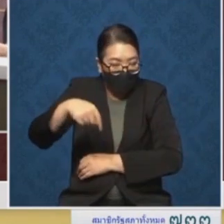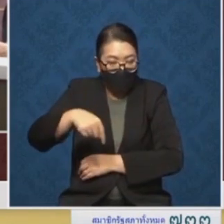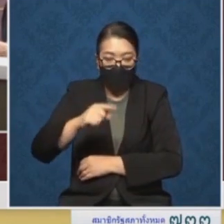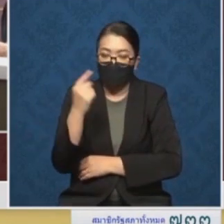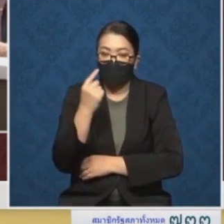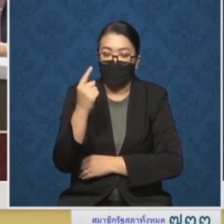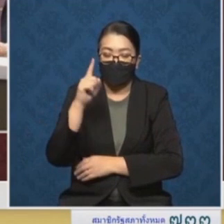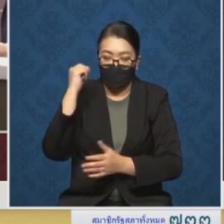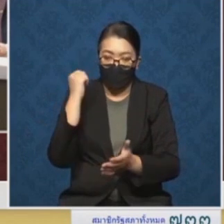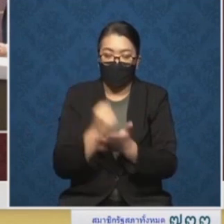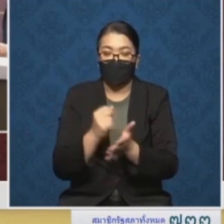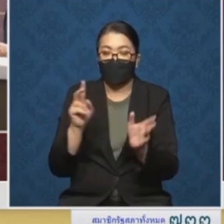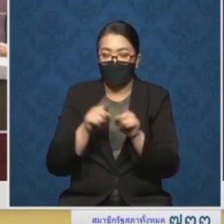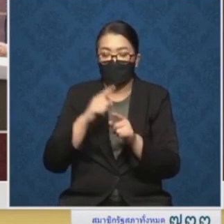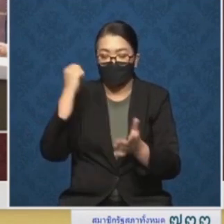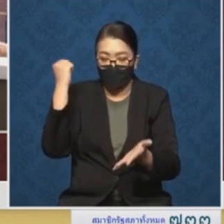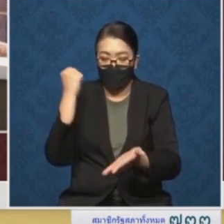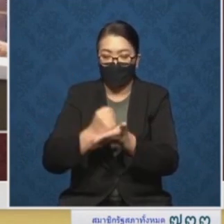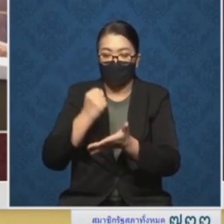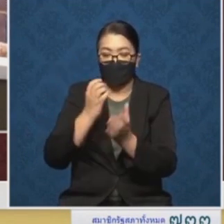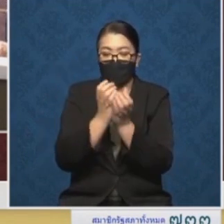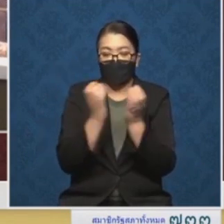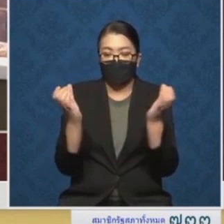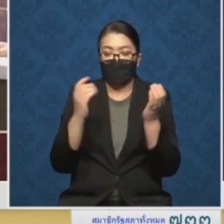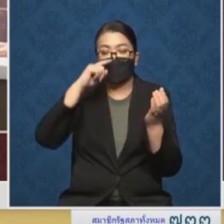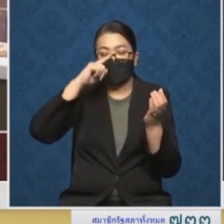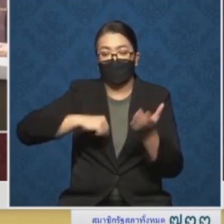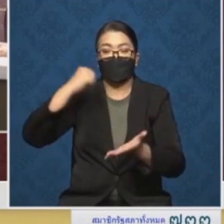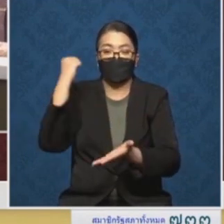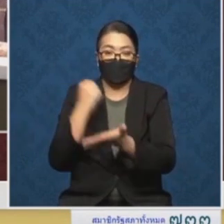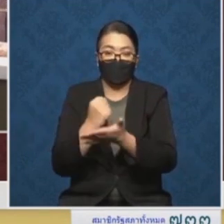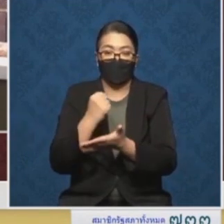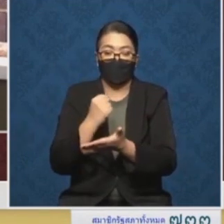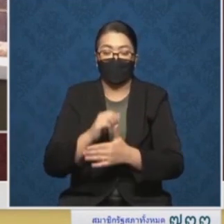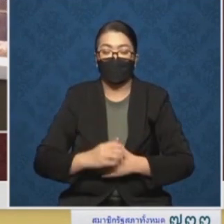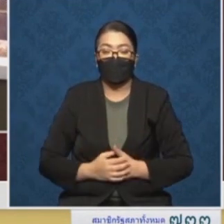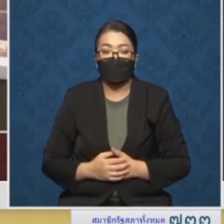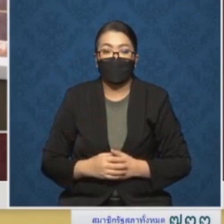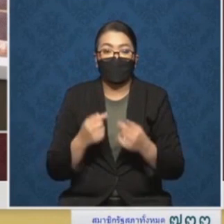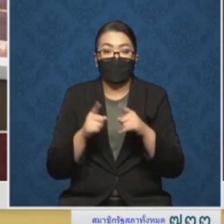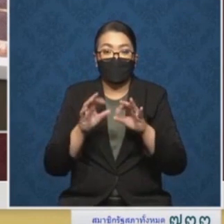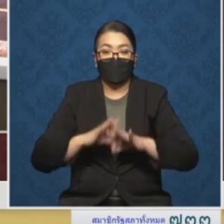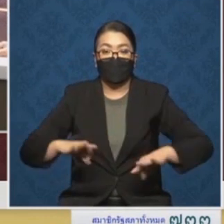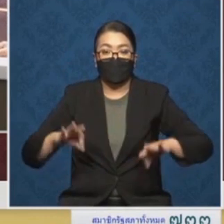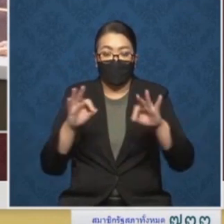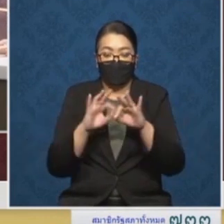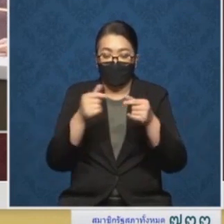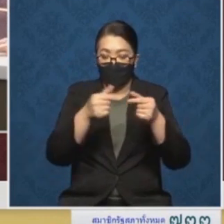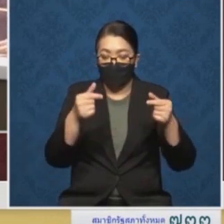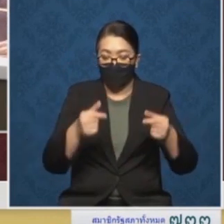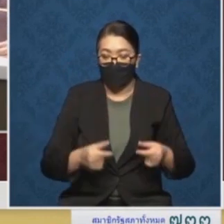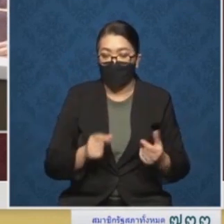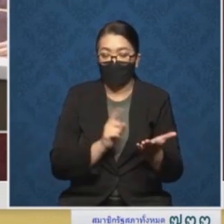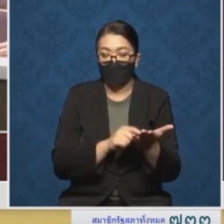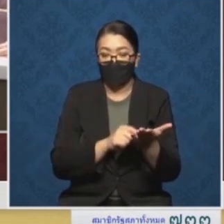องตรารัฐธรรมนูญแห่งราชอาณาจักรไทยนี้สาระสำคัญของร่างรัฐธรรมนูญ